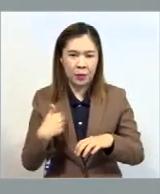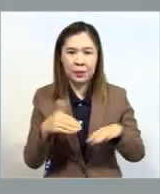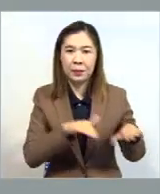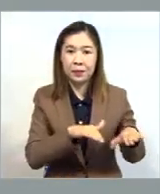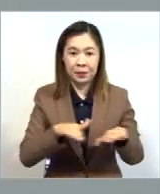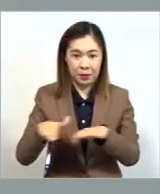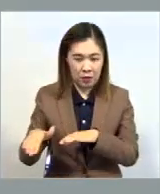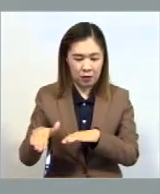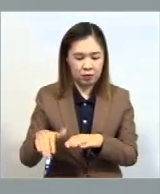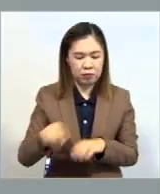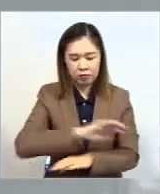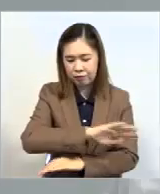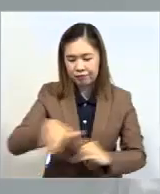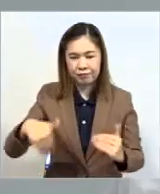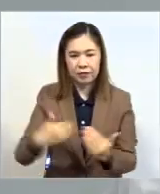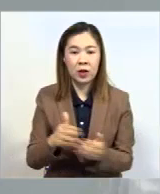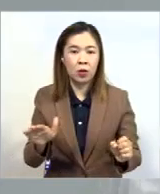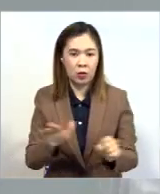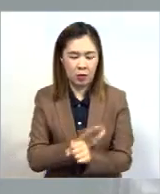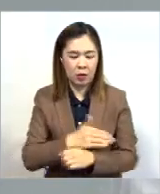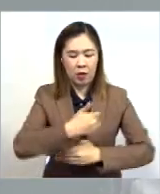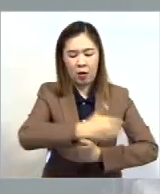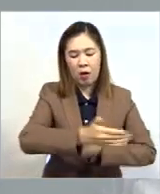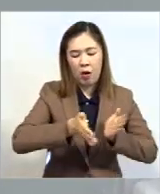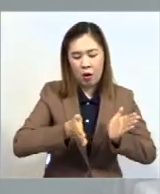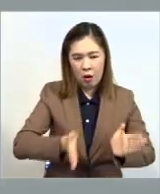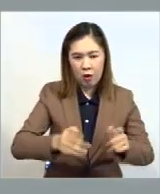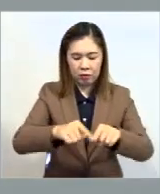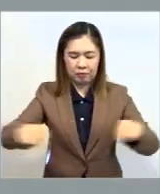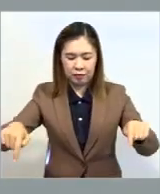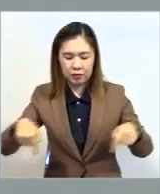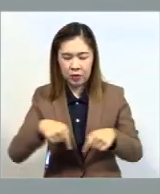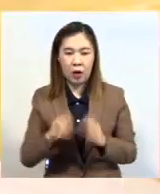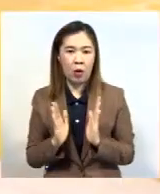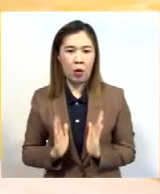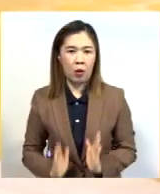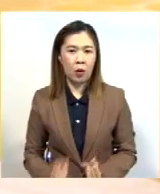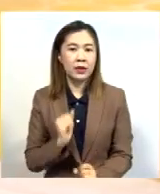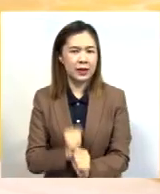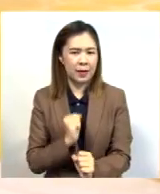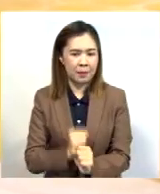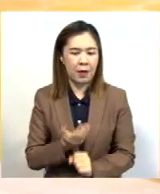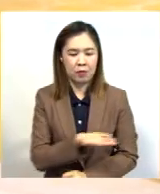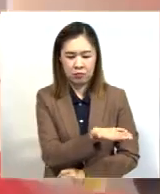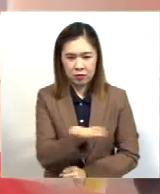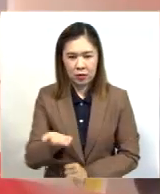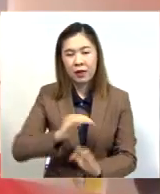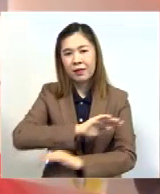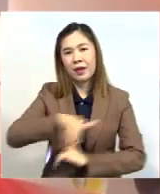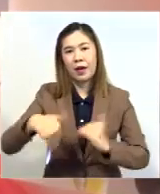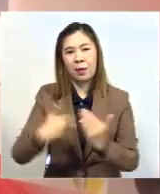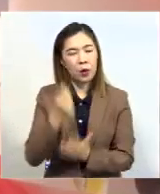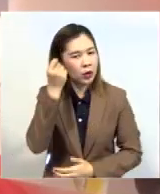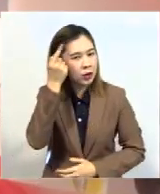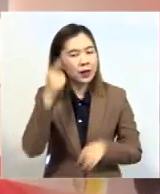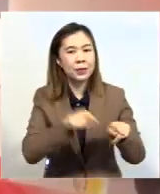มไว้ทุกพื้นที่นะคะทั้งห้องสถานที่บุคลากรเรียกว่าทุกคนมีความเข้าใจที่ตรงกันนอกจ